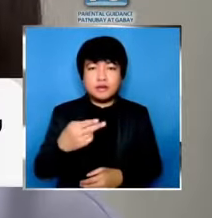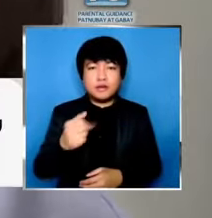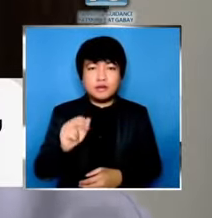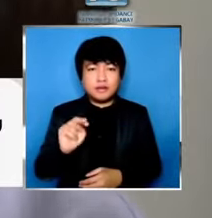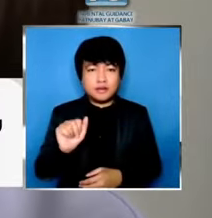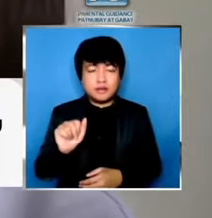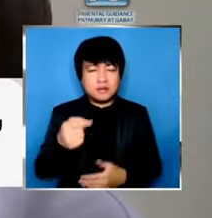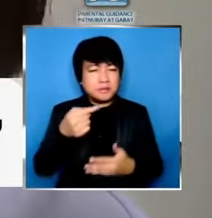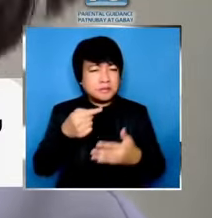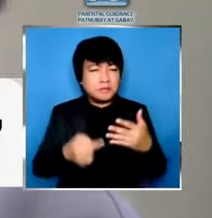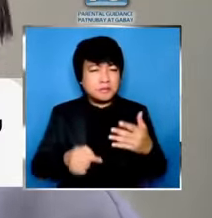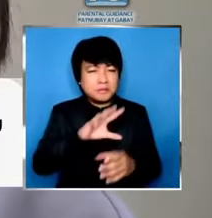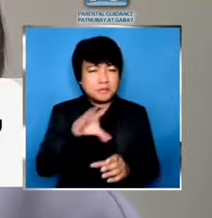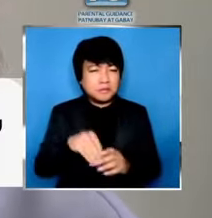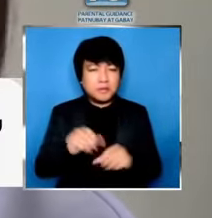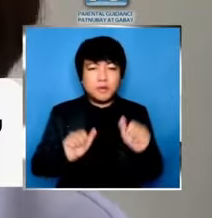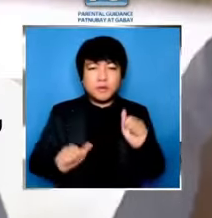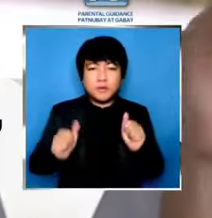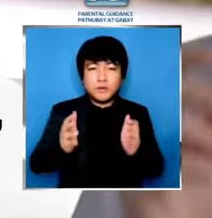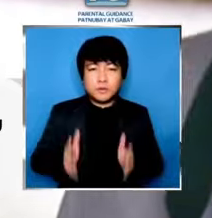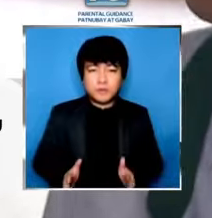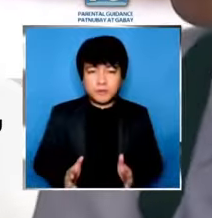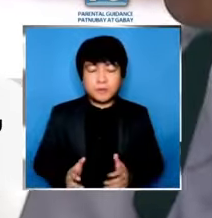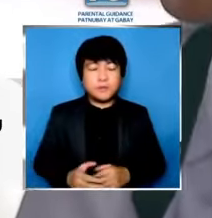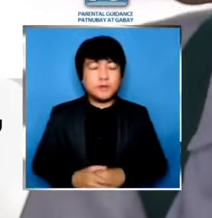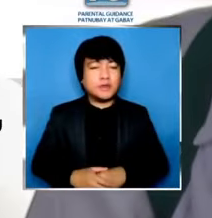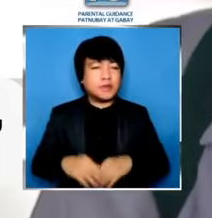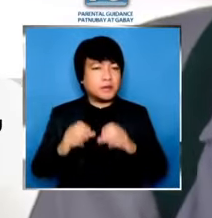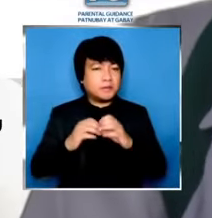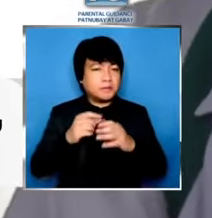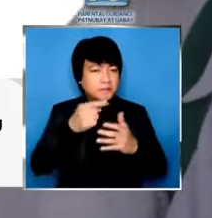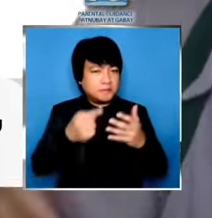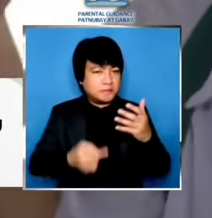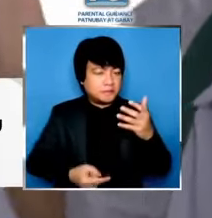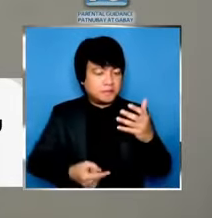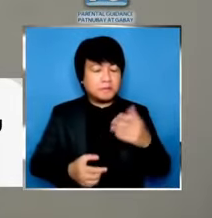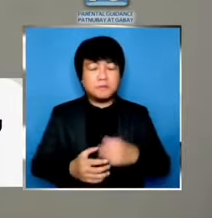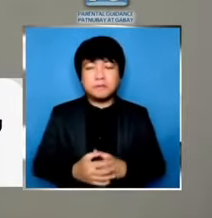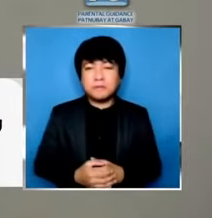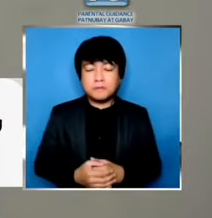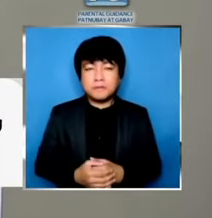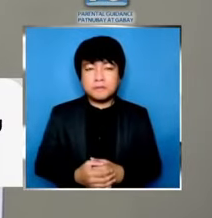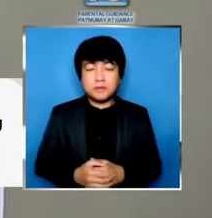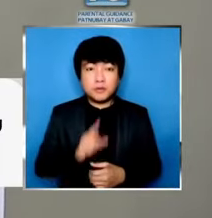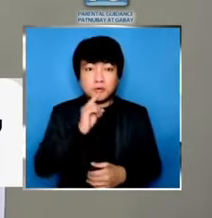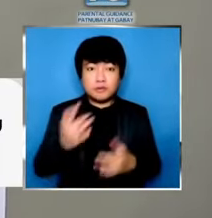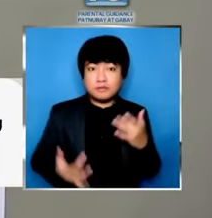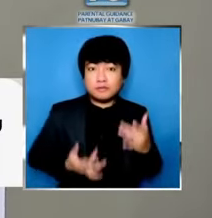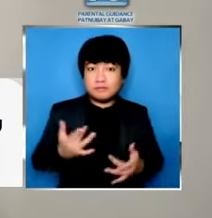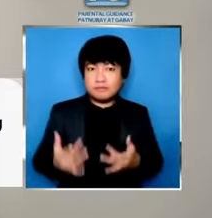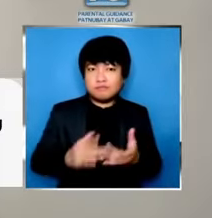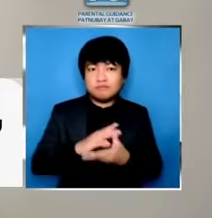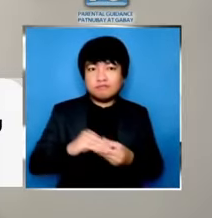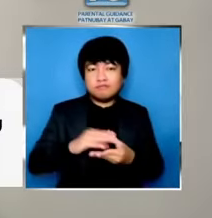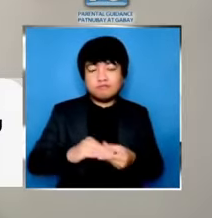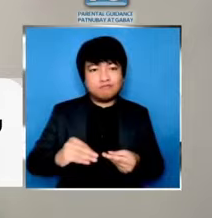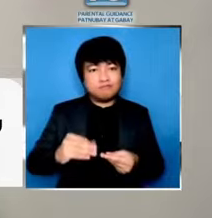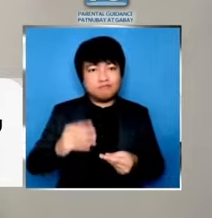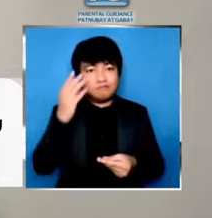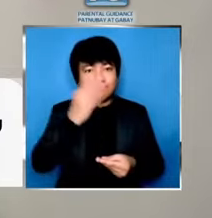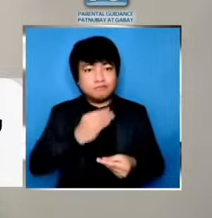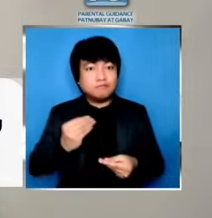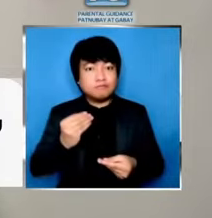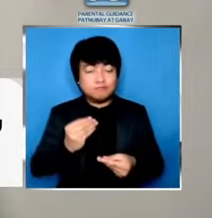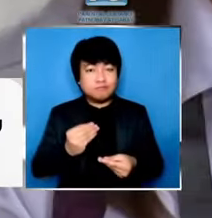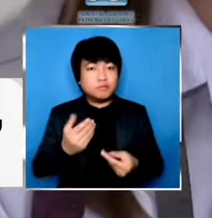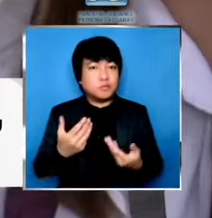Flores, Rere Madrid, Shuvi Etrata at Seb Pajarillo. Bukod sa exciting na kwento ha, pasok daw sa banga ang vibes ng